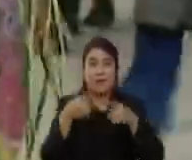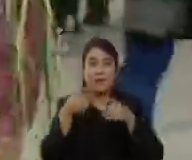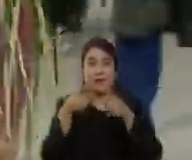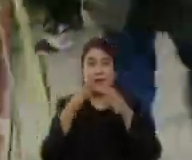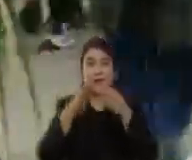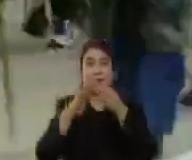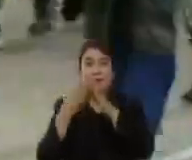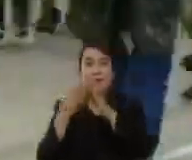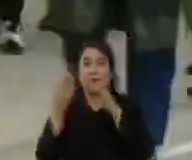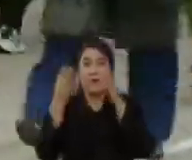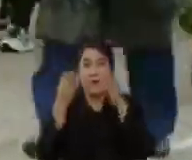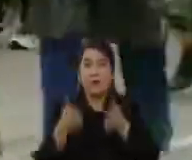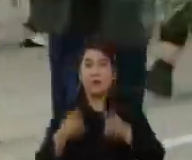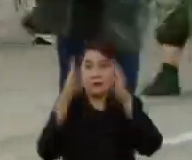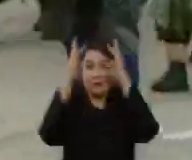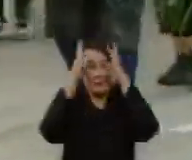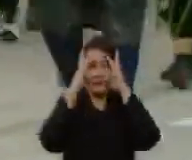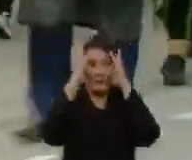asli.